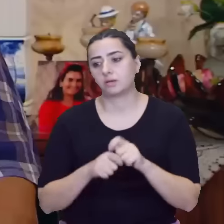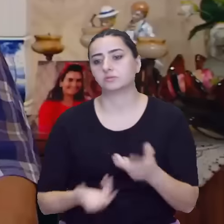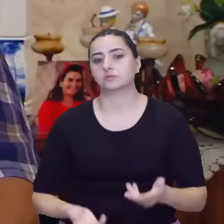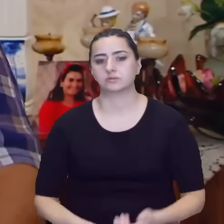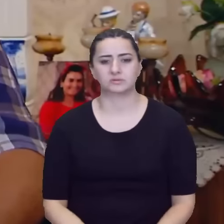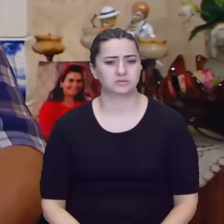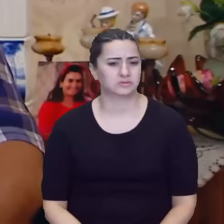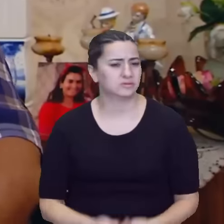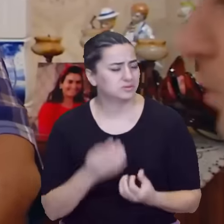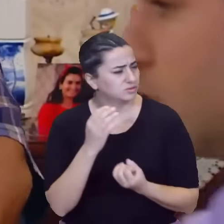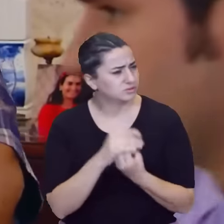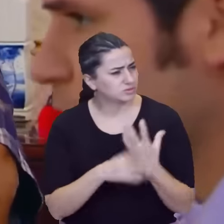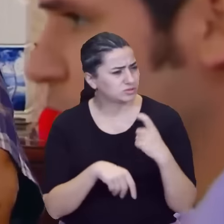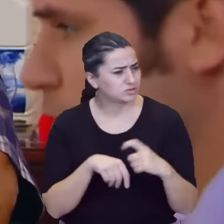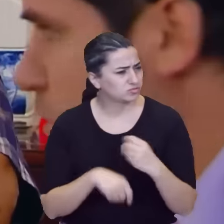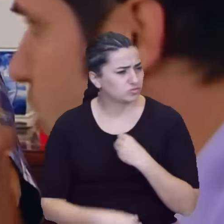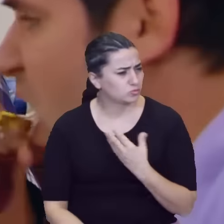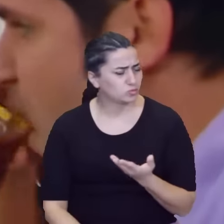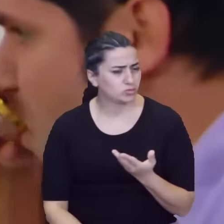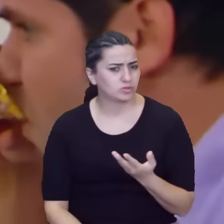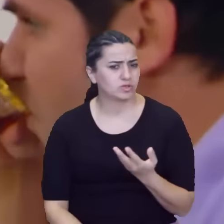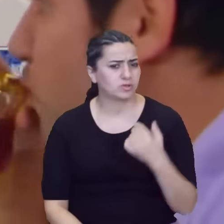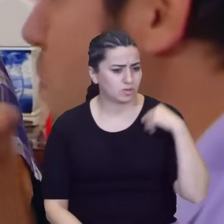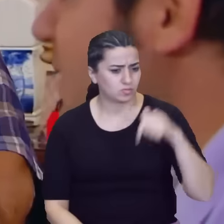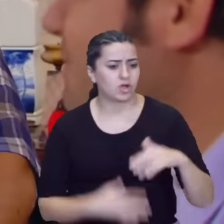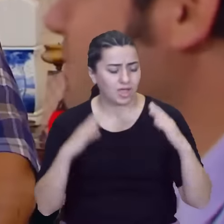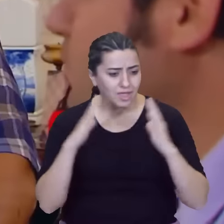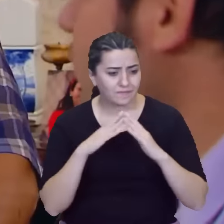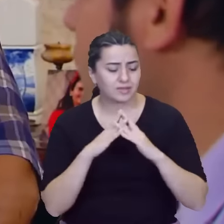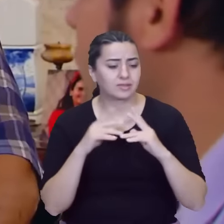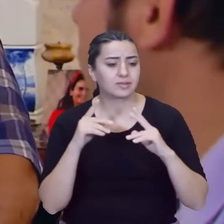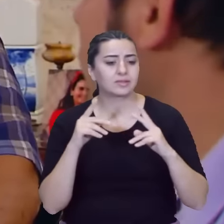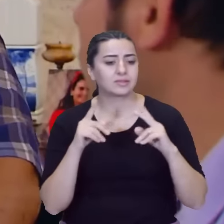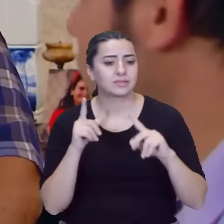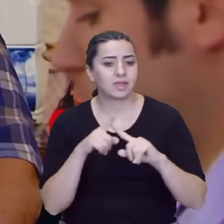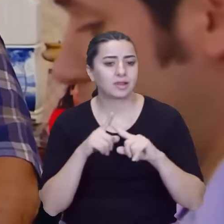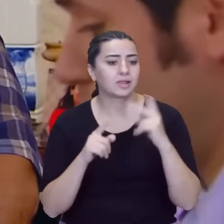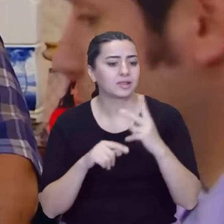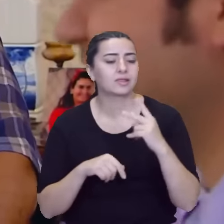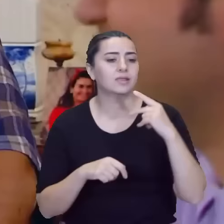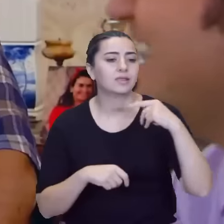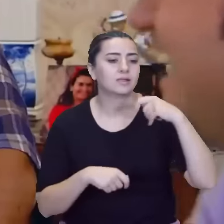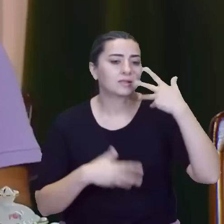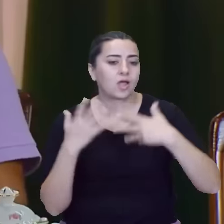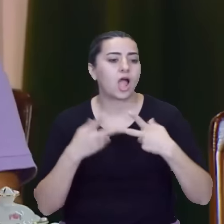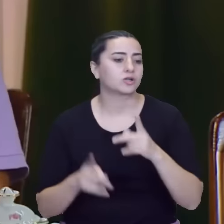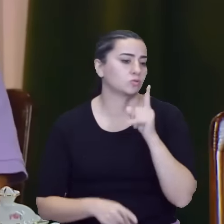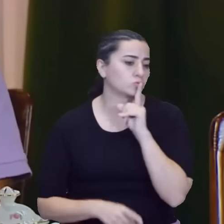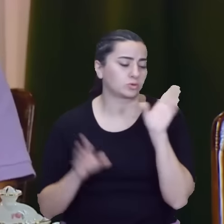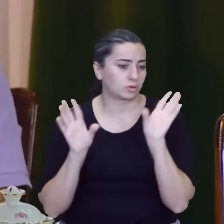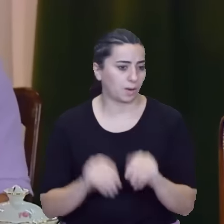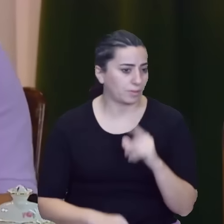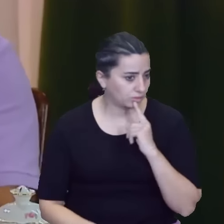yani. Ya sabah sabah bak nasıl sinirlendiriyor insanı ya. Ben bu evde TRT2 mevzusu açılmayacak demedim mi ya?